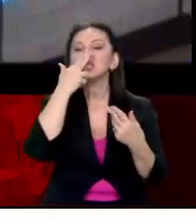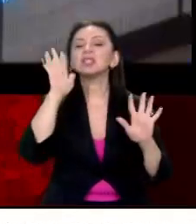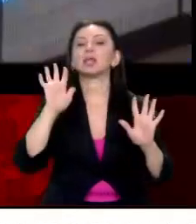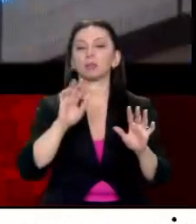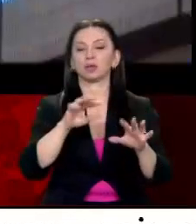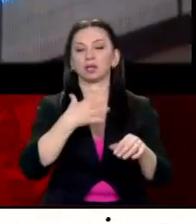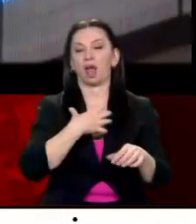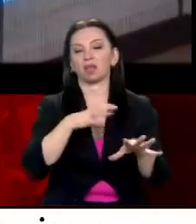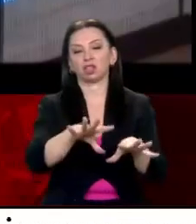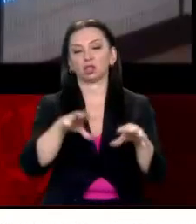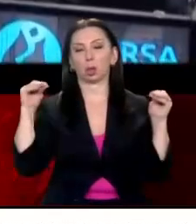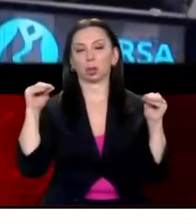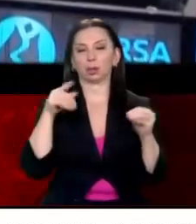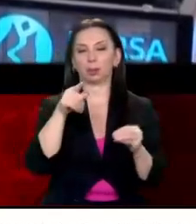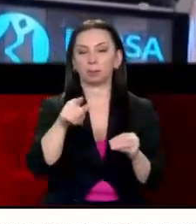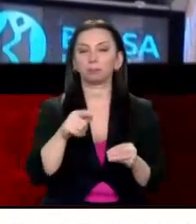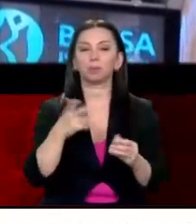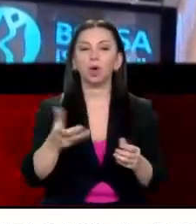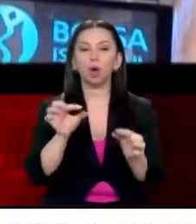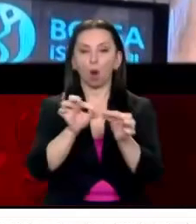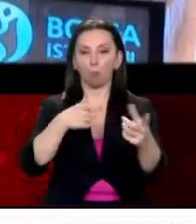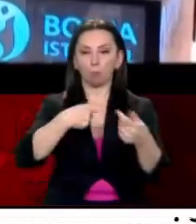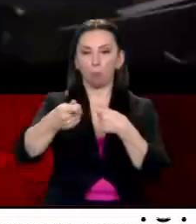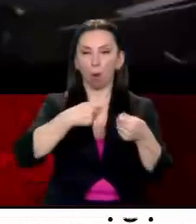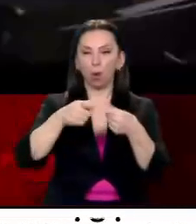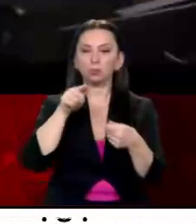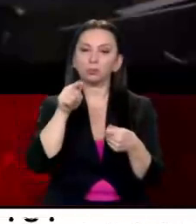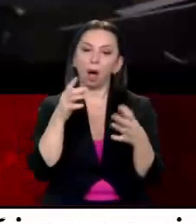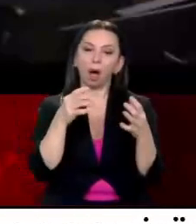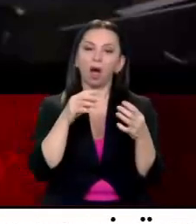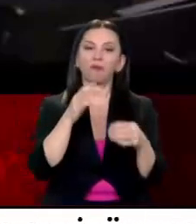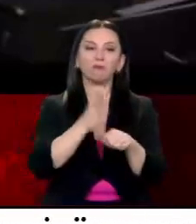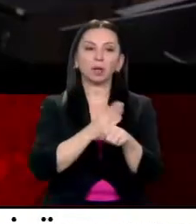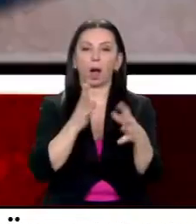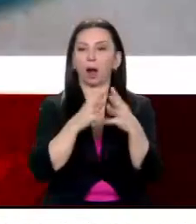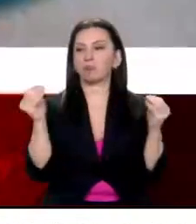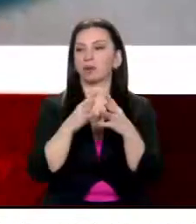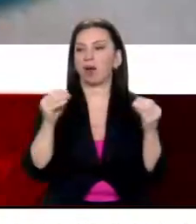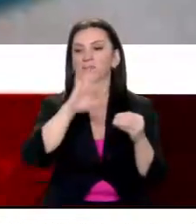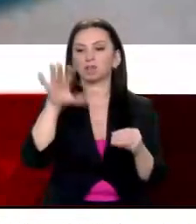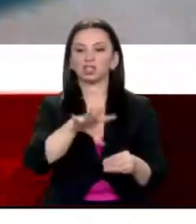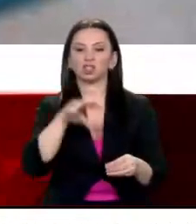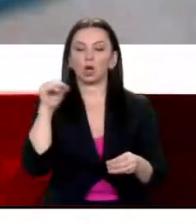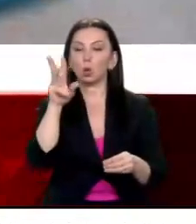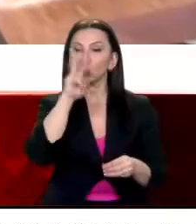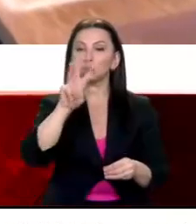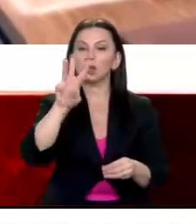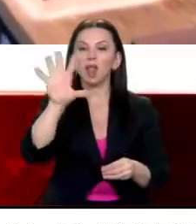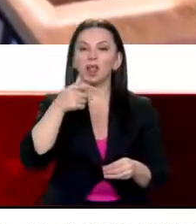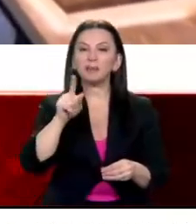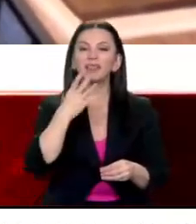de yerini çıkışa bırakmış oldu. Yani borsa kan kaybediyor. Özellikle de gençlerden oluşan 350 binden